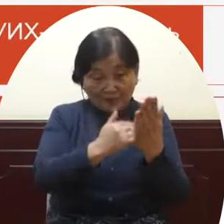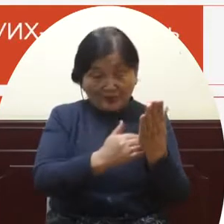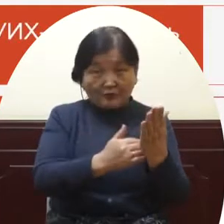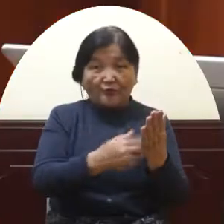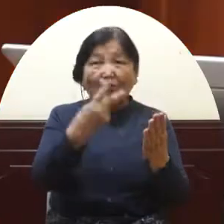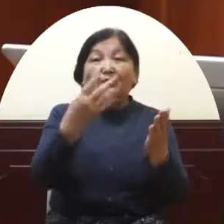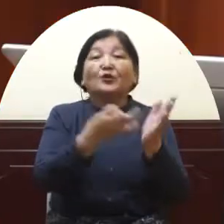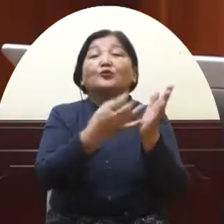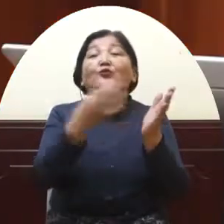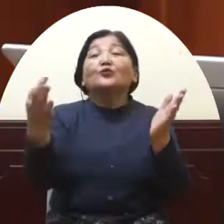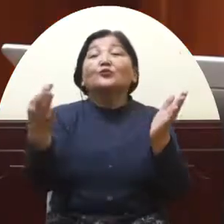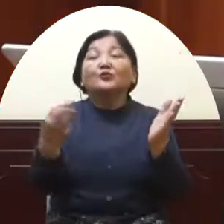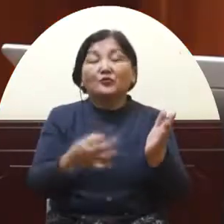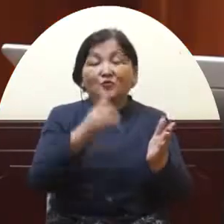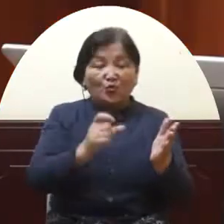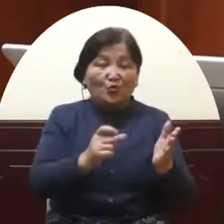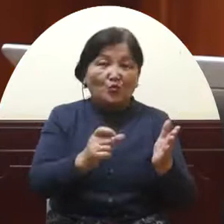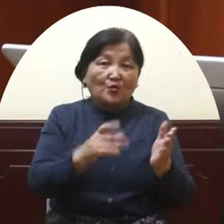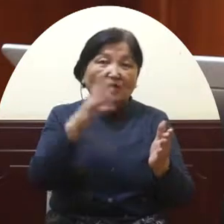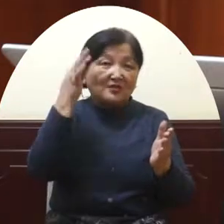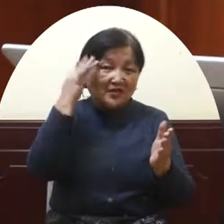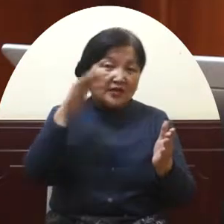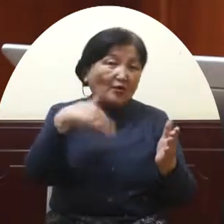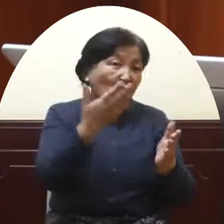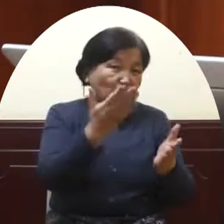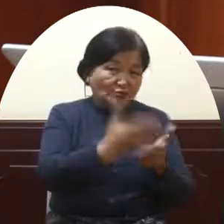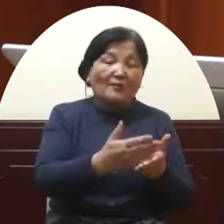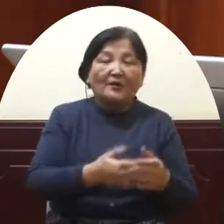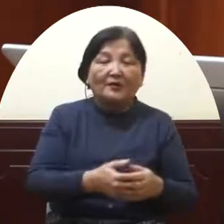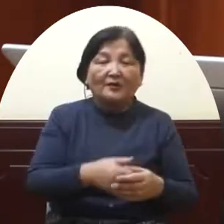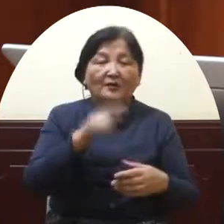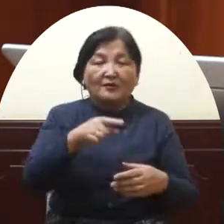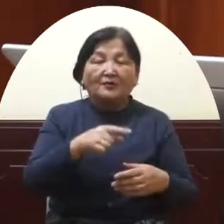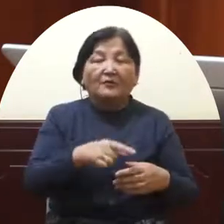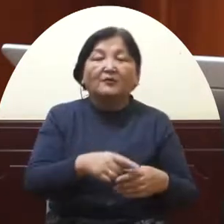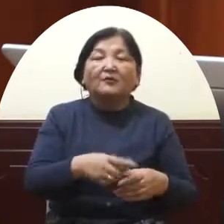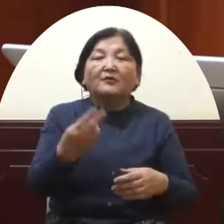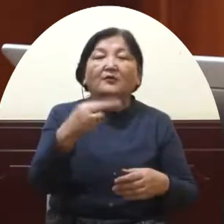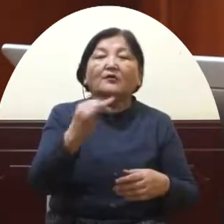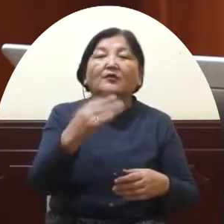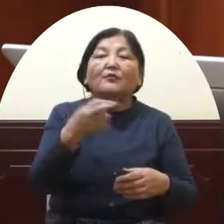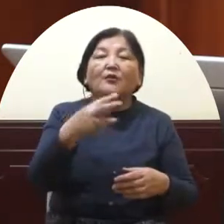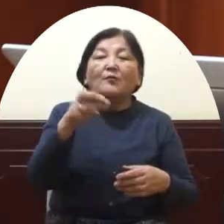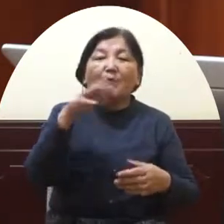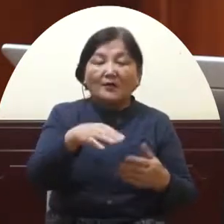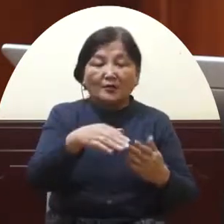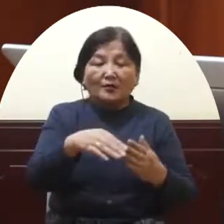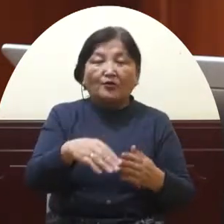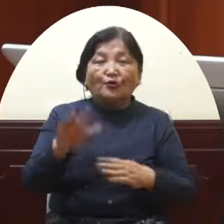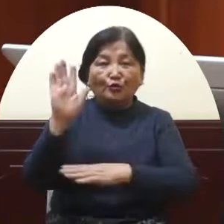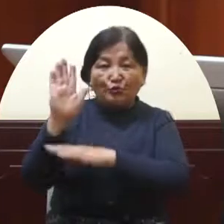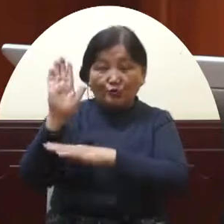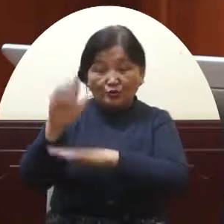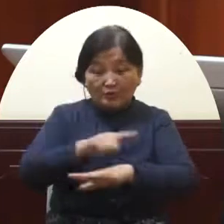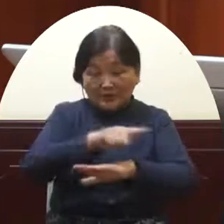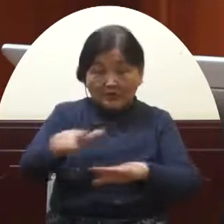Хөрөлөл энэ бол бас яхан хангалтгүй байгаа шүү гэдэг утгаар сонгогчдын ирэх зөрчигдөж байна. Зөвхөн тэр дипломат төлөөлөгчийн газар